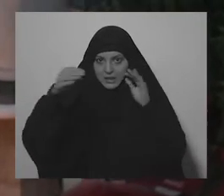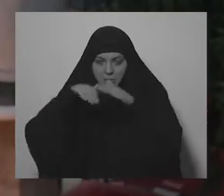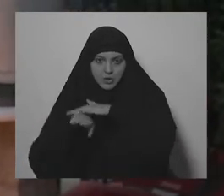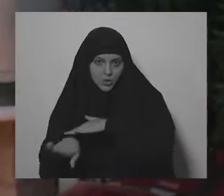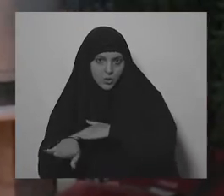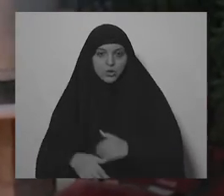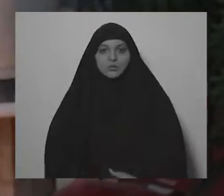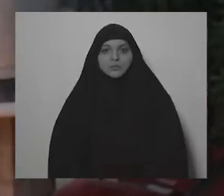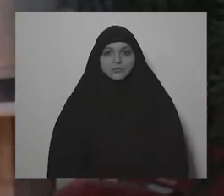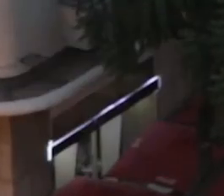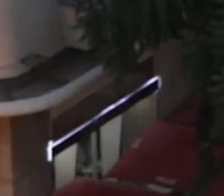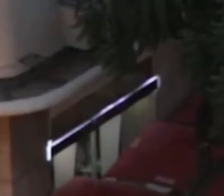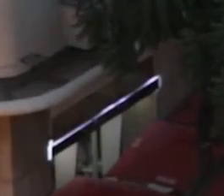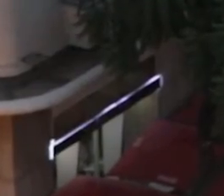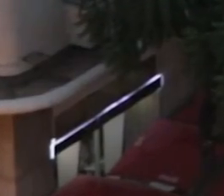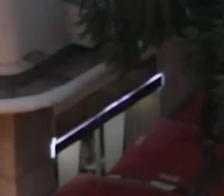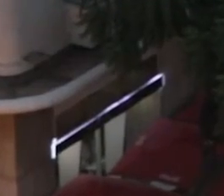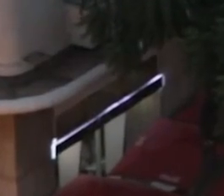l'appliquer sur une autre ligne de métro.